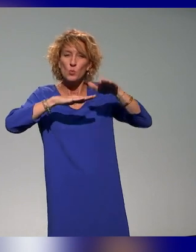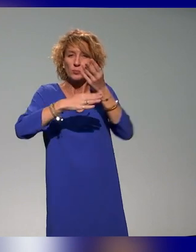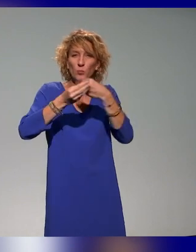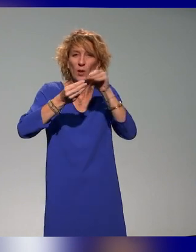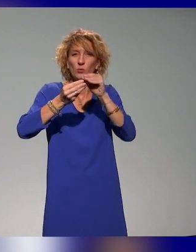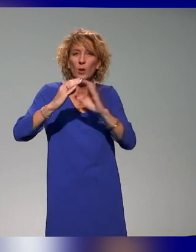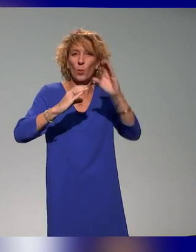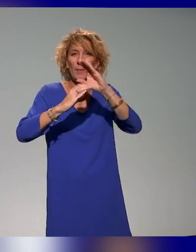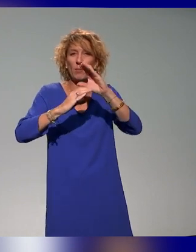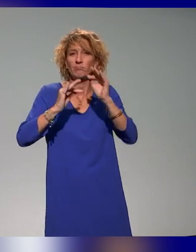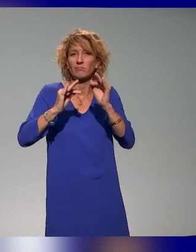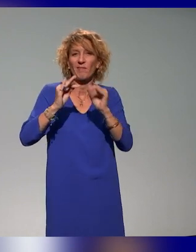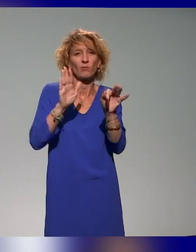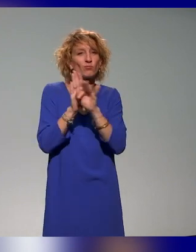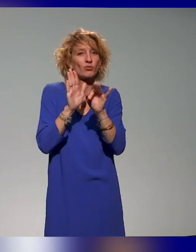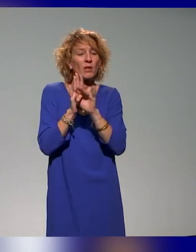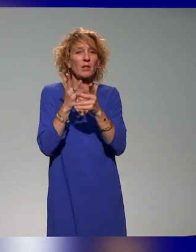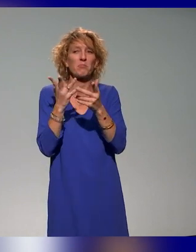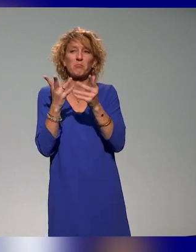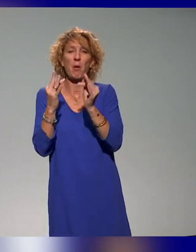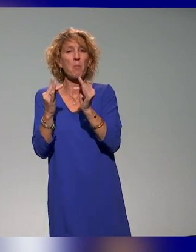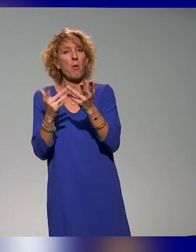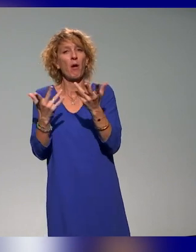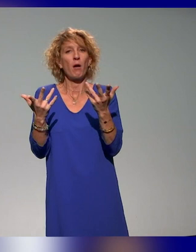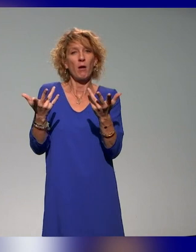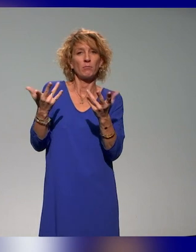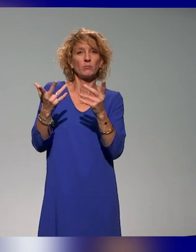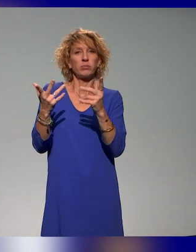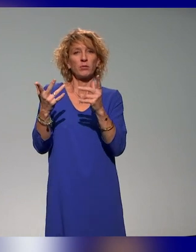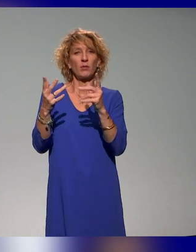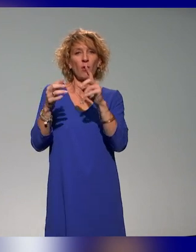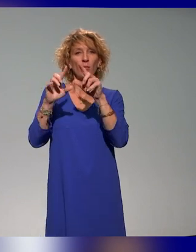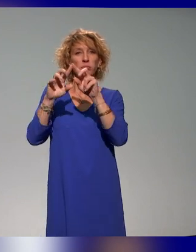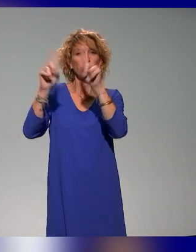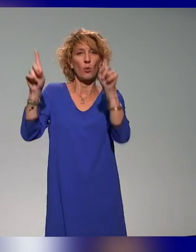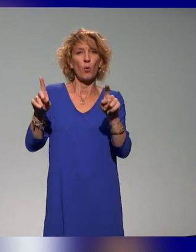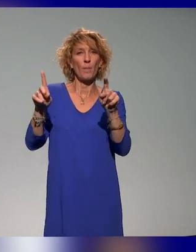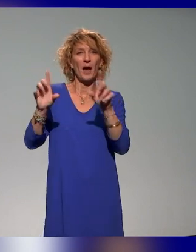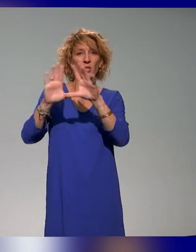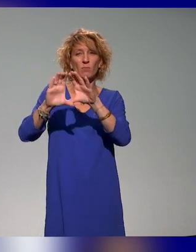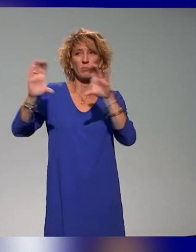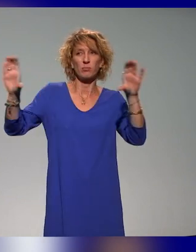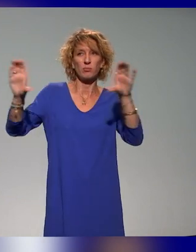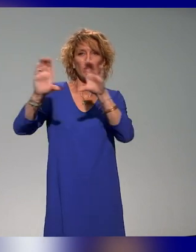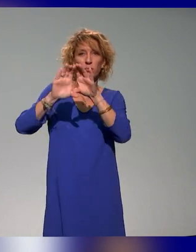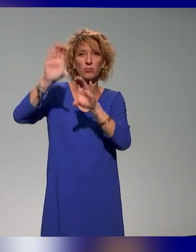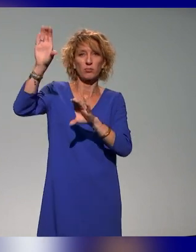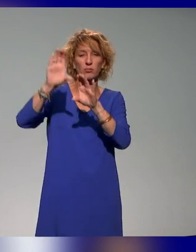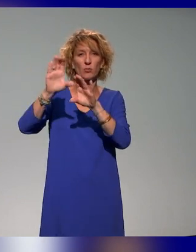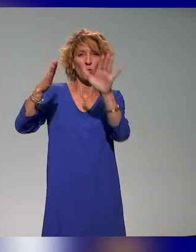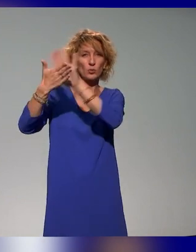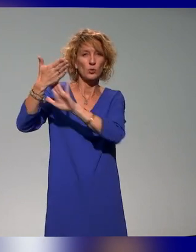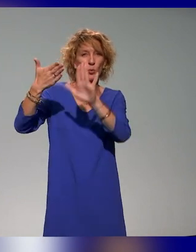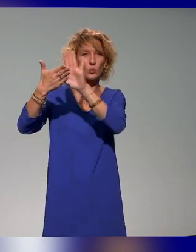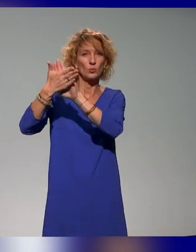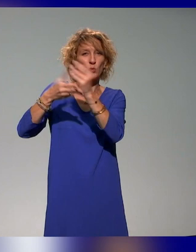fonctionnalités en termes de disposition, de largeur de page, de zone de bloc, de